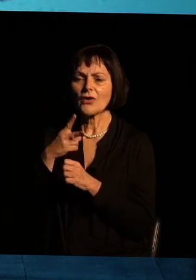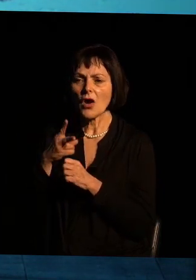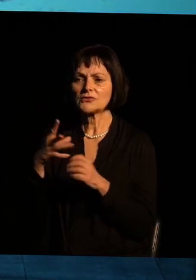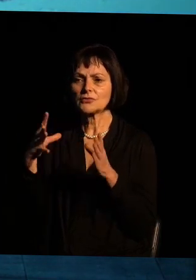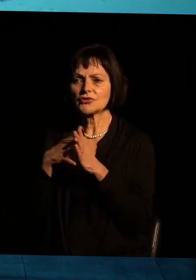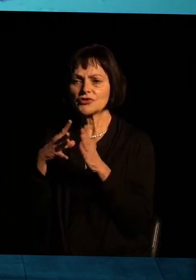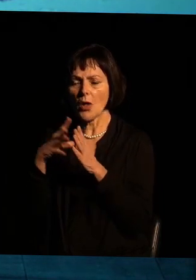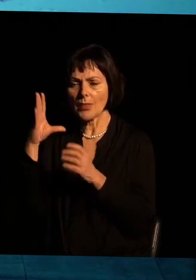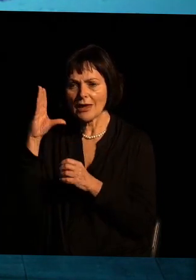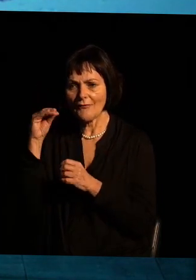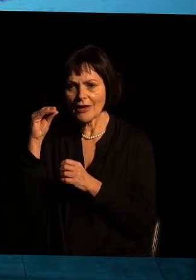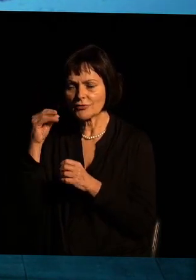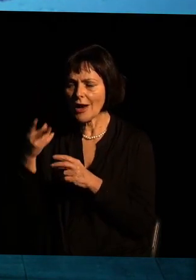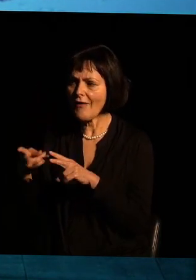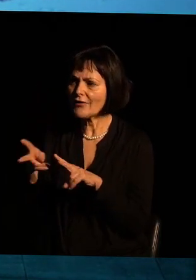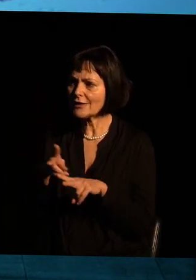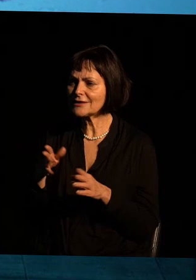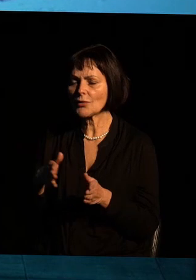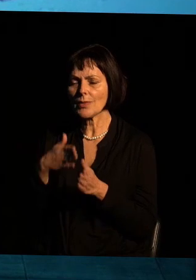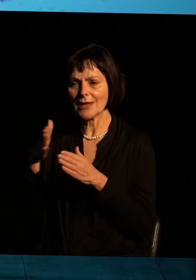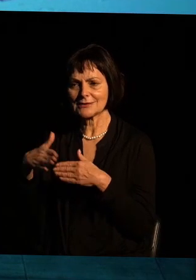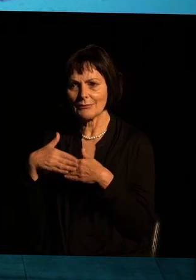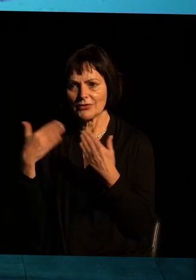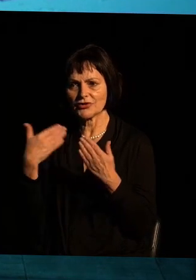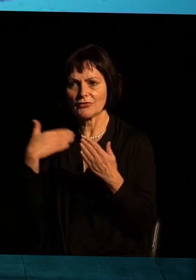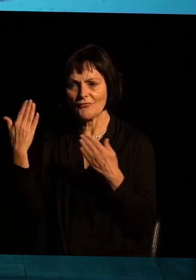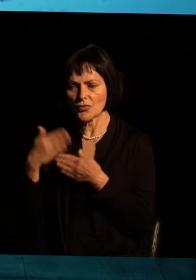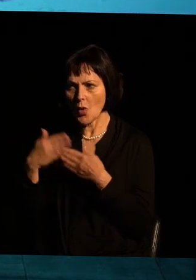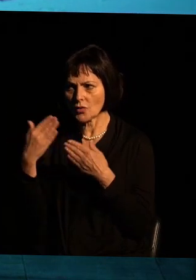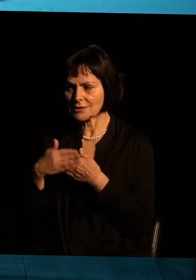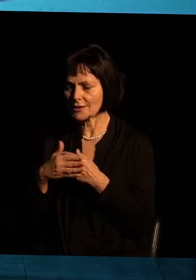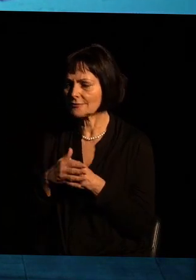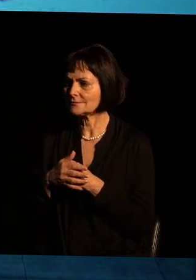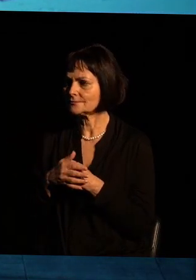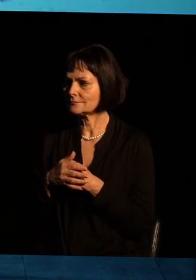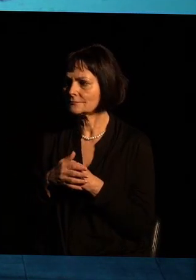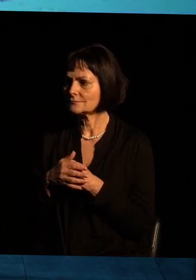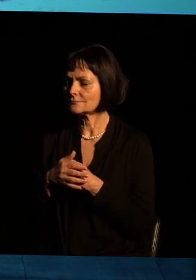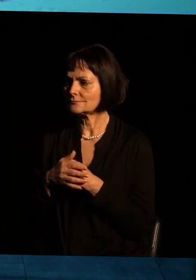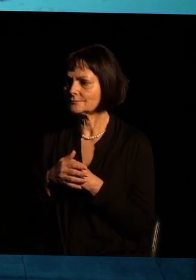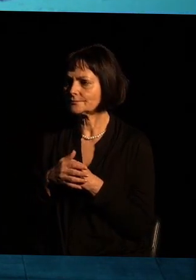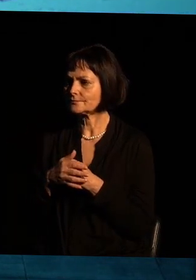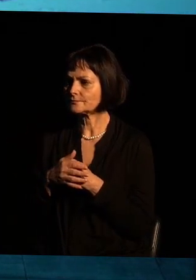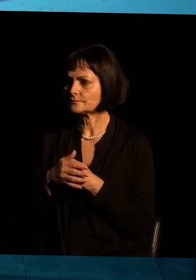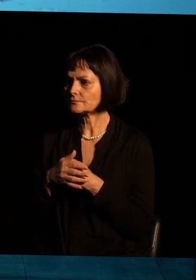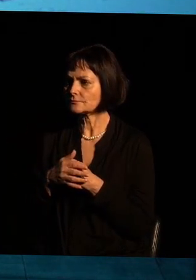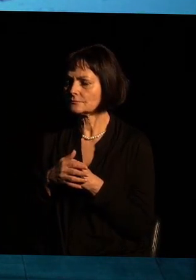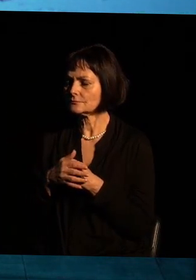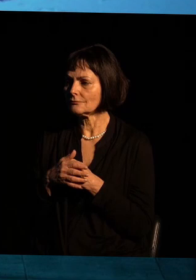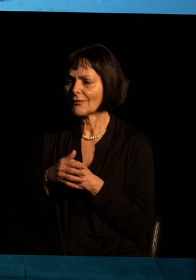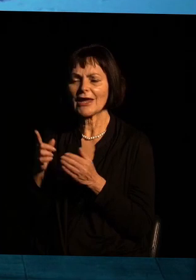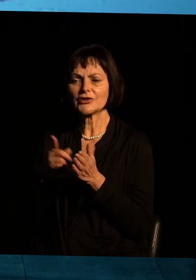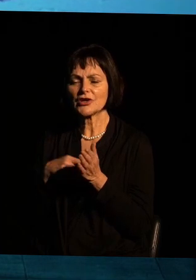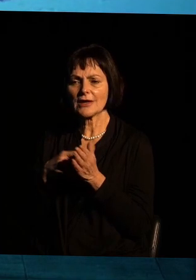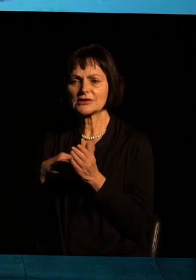10 wieczorem, a wracają następnego dnia, na przykład w nocy wracają. Następnego dnia, przypomnę tutaj,